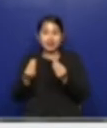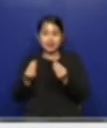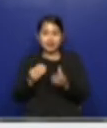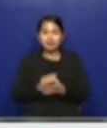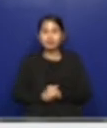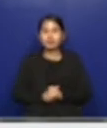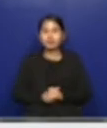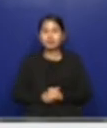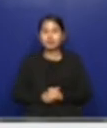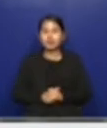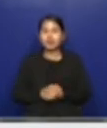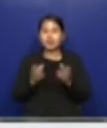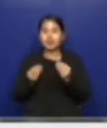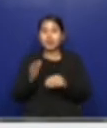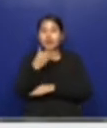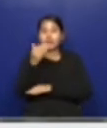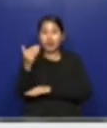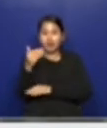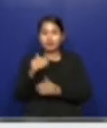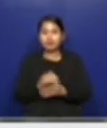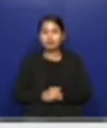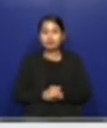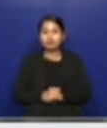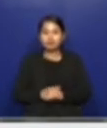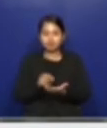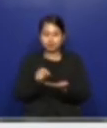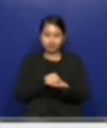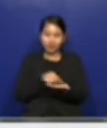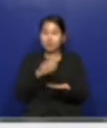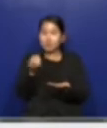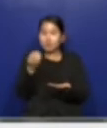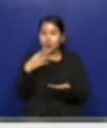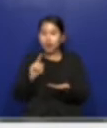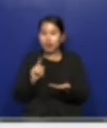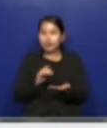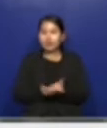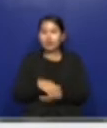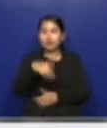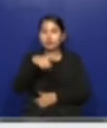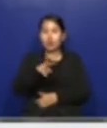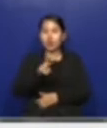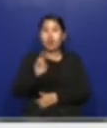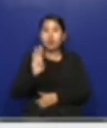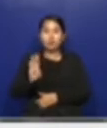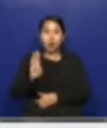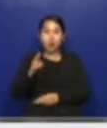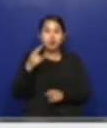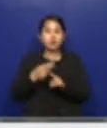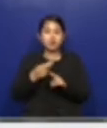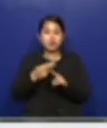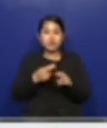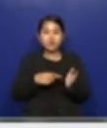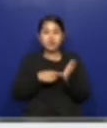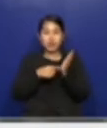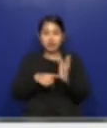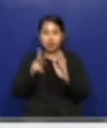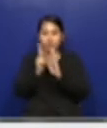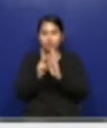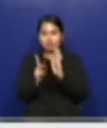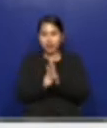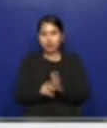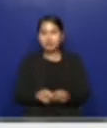จัดที่ดินแห่งชาติผมเขียนให้ในนี้ท่านบอกว่าพ.ร.บ.เข้าชื่อกฎหมายเสนอกฎหมายผมให้อีก